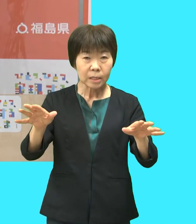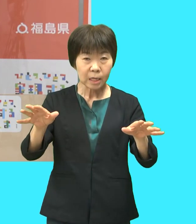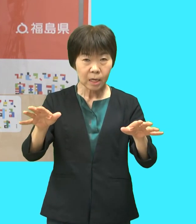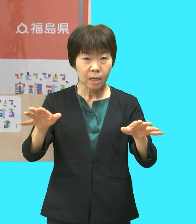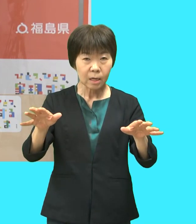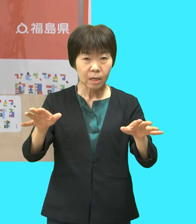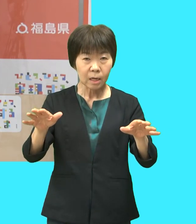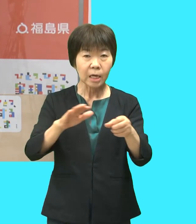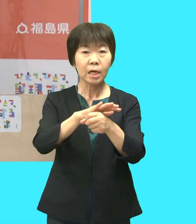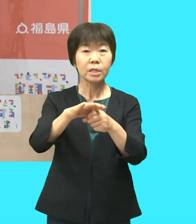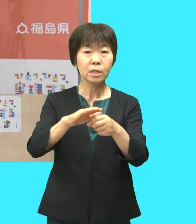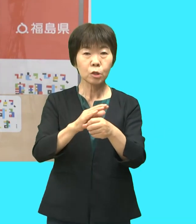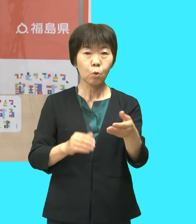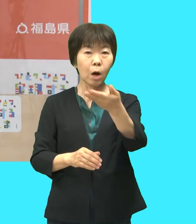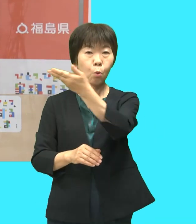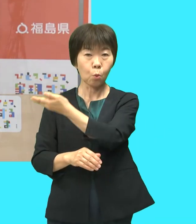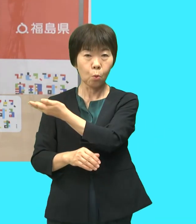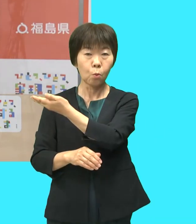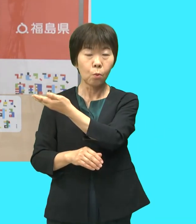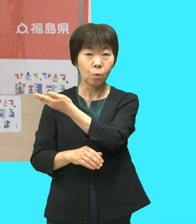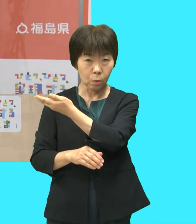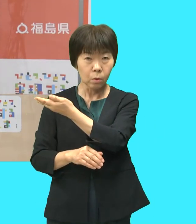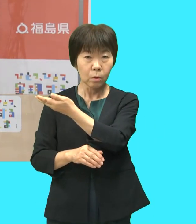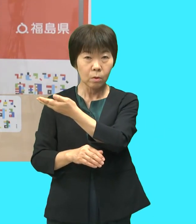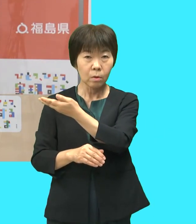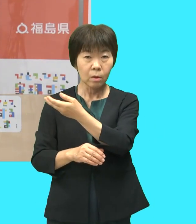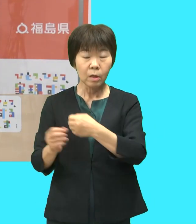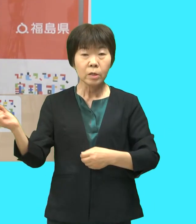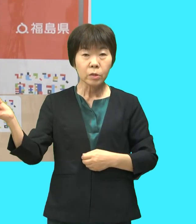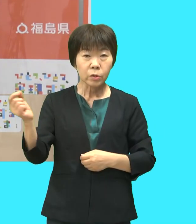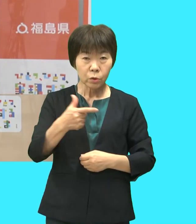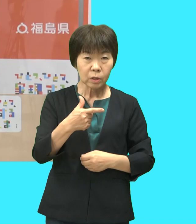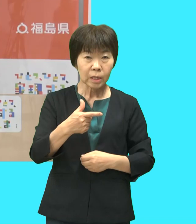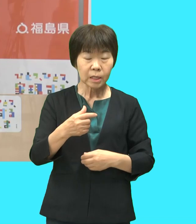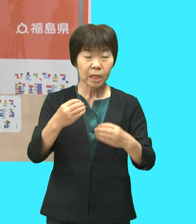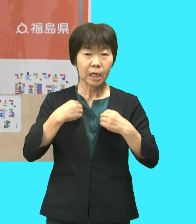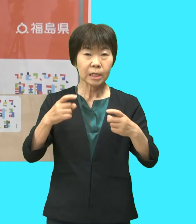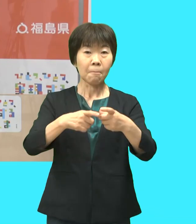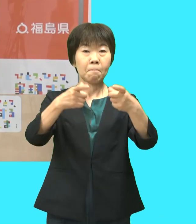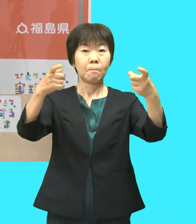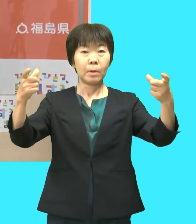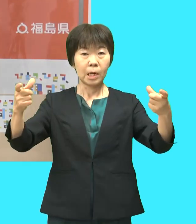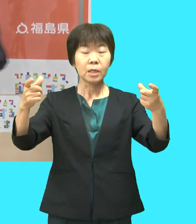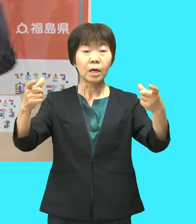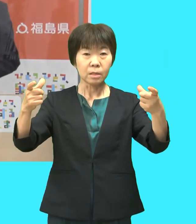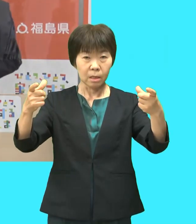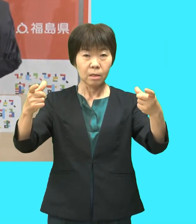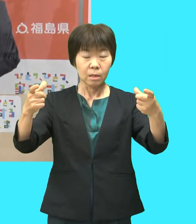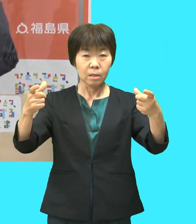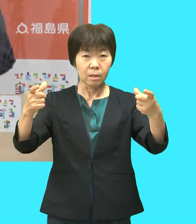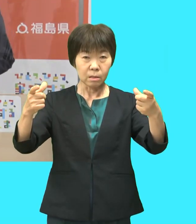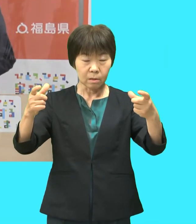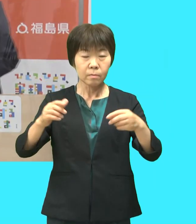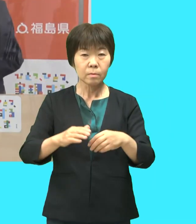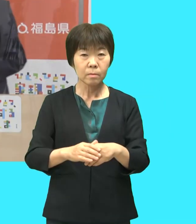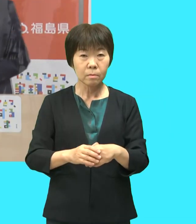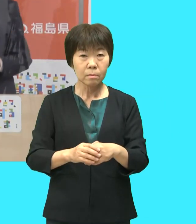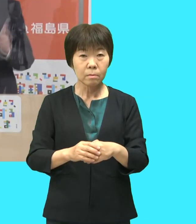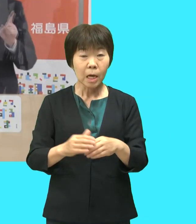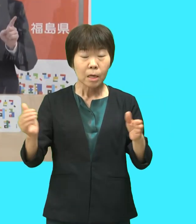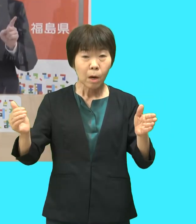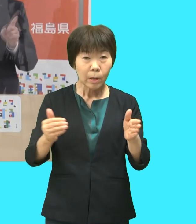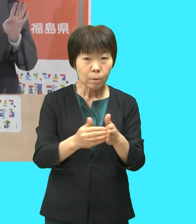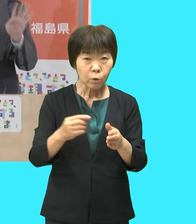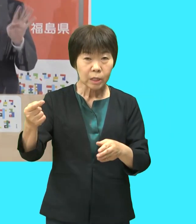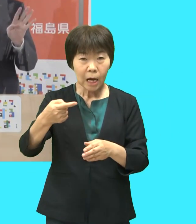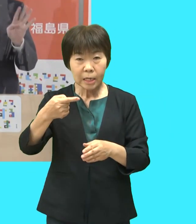目しなければいけないのはここです。急激に感染が拡大したということであります。これまでも本県も第